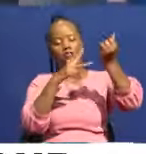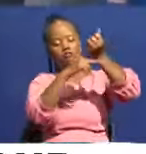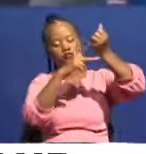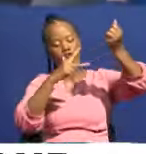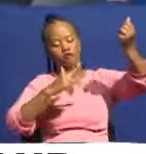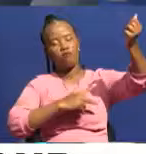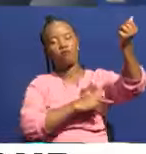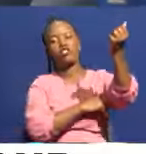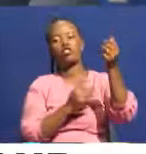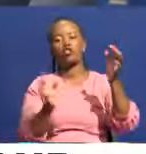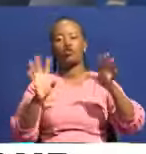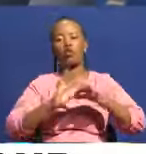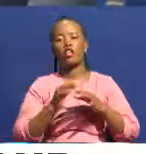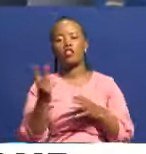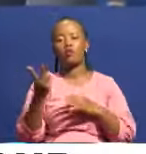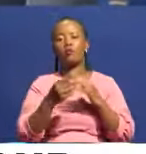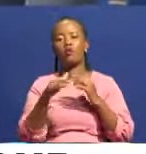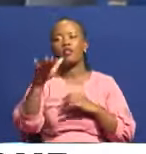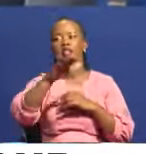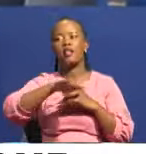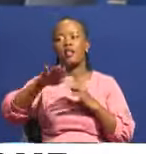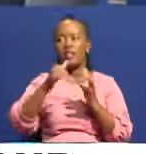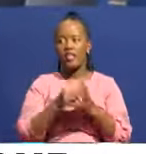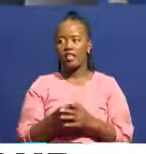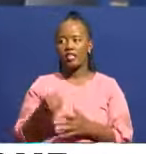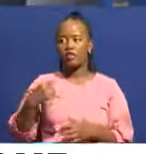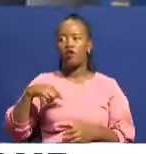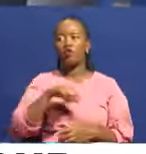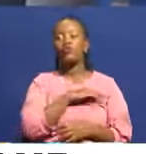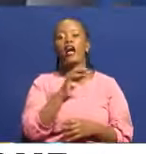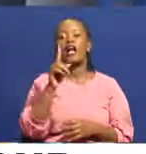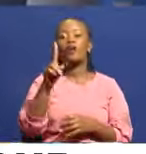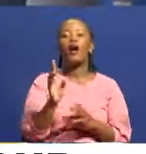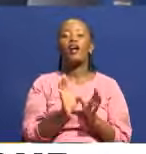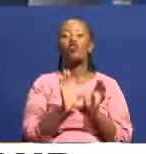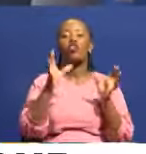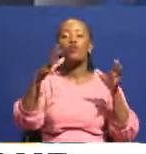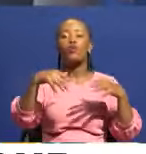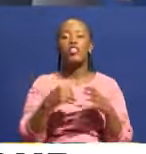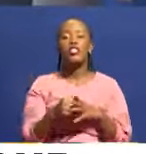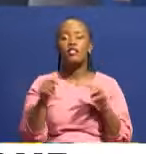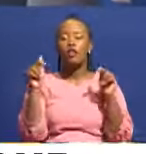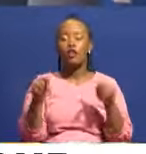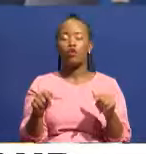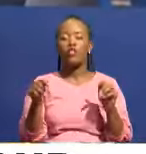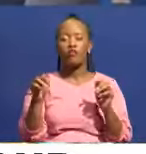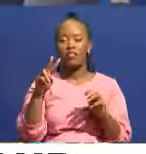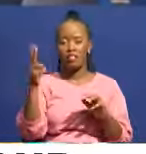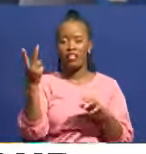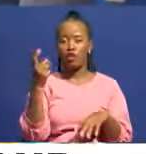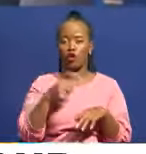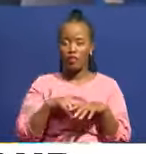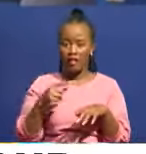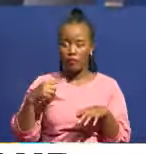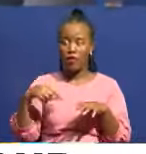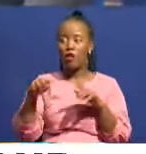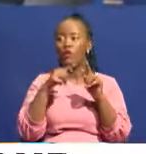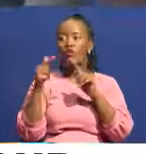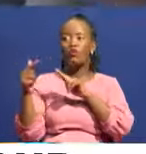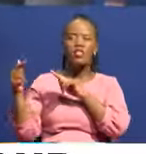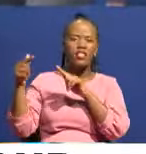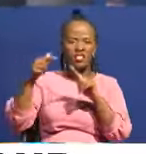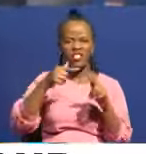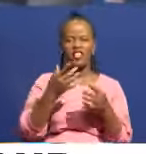ile. Sisi ni jamii moja. Leo kwa mara ya pili tumekuja kumezea